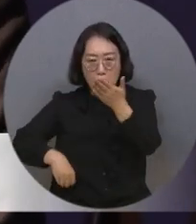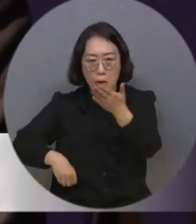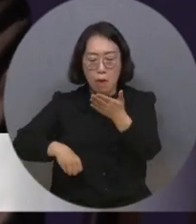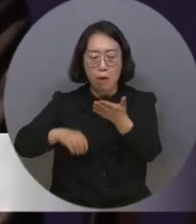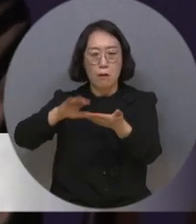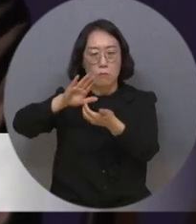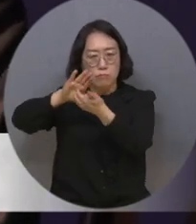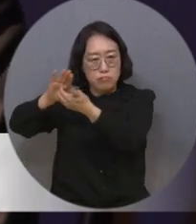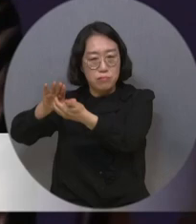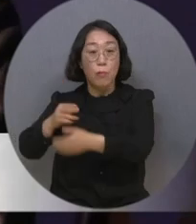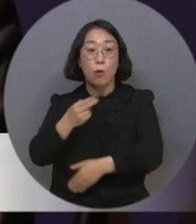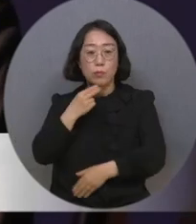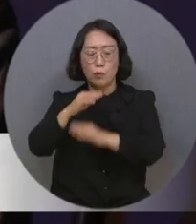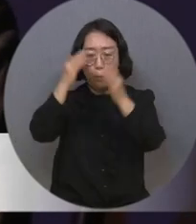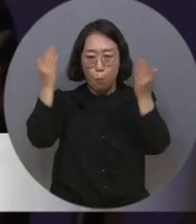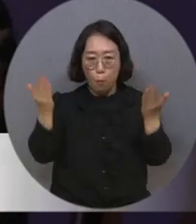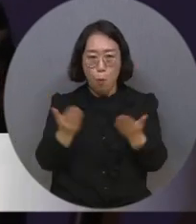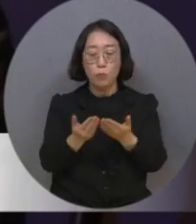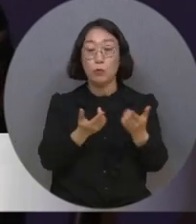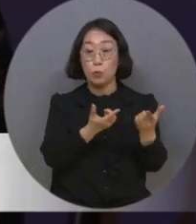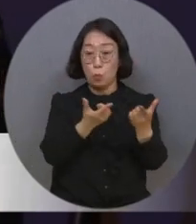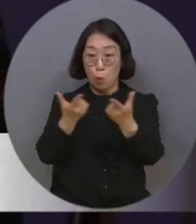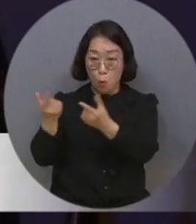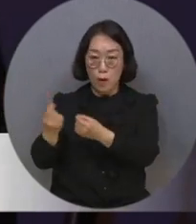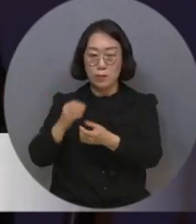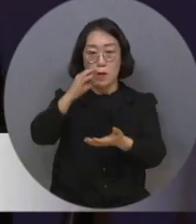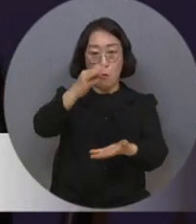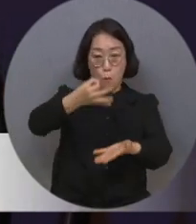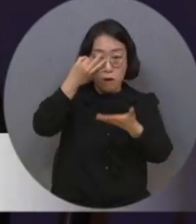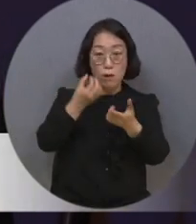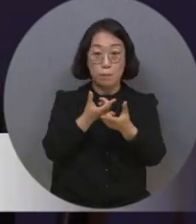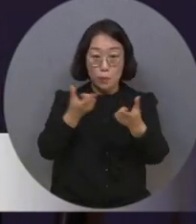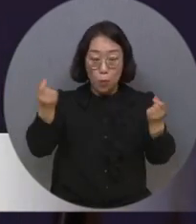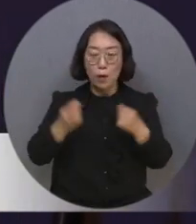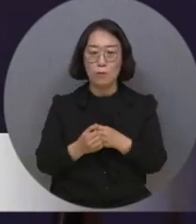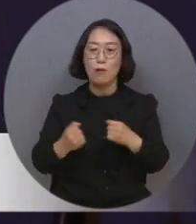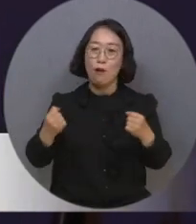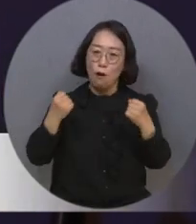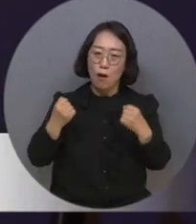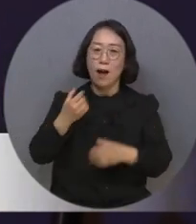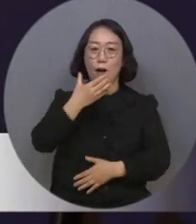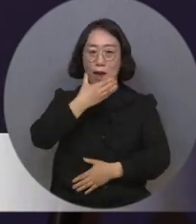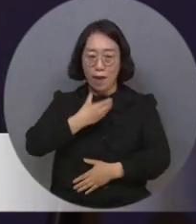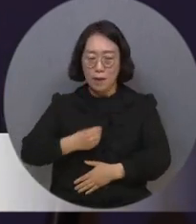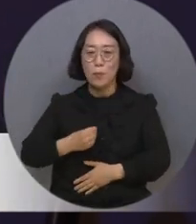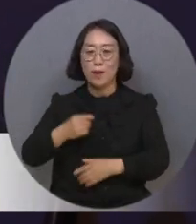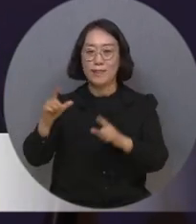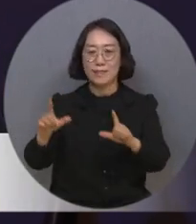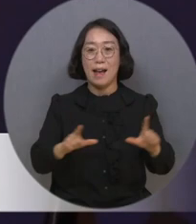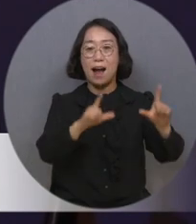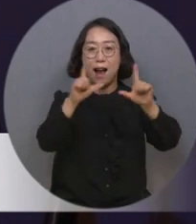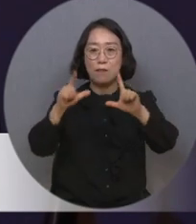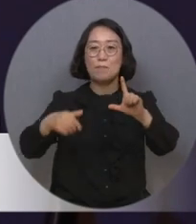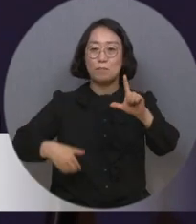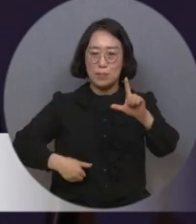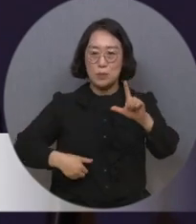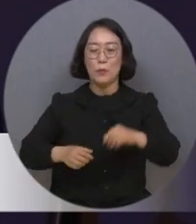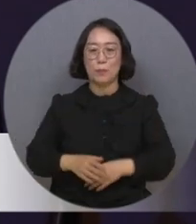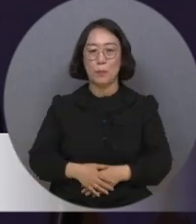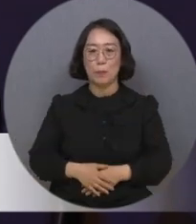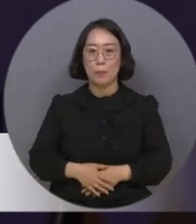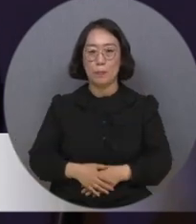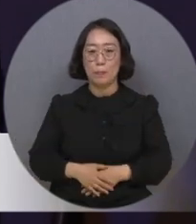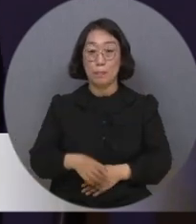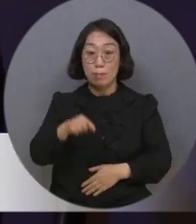되고 공정한 임금 그리고 여러분들 모두 건강하고 행복한 삶이 되어야 되지 않겠습니까?